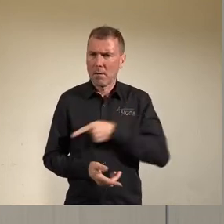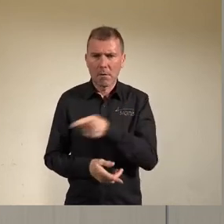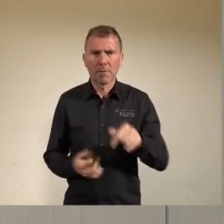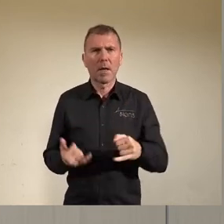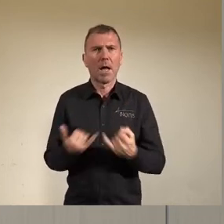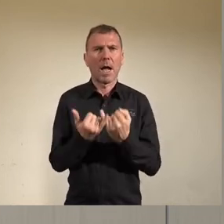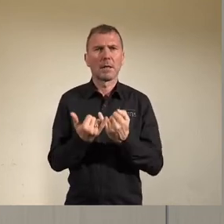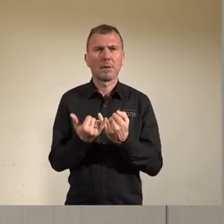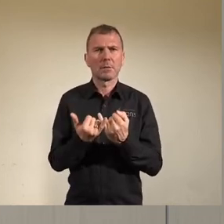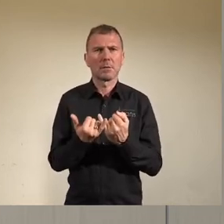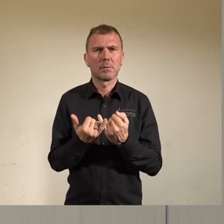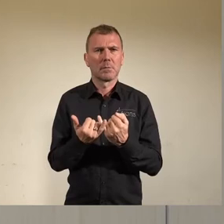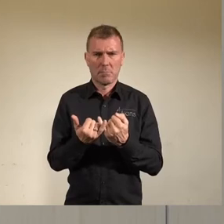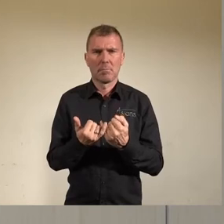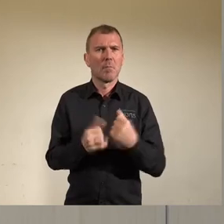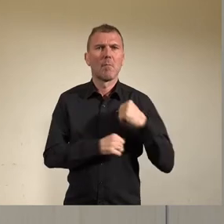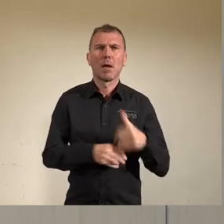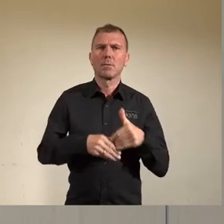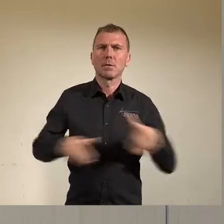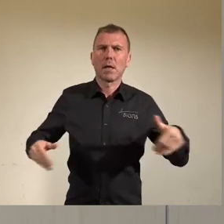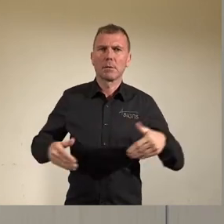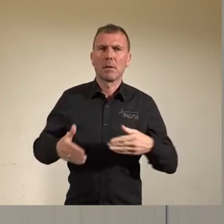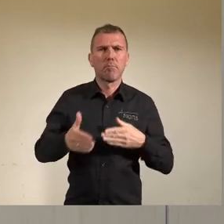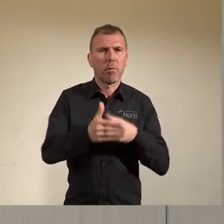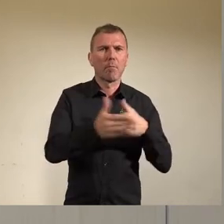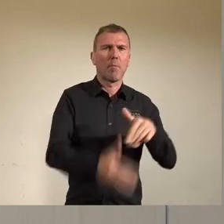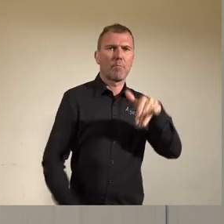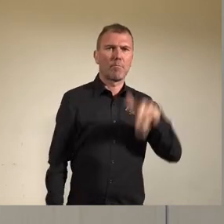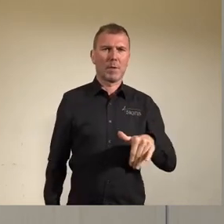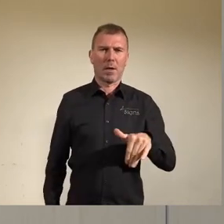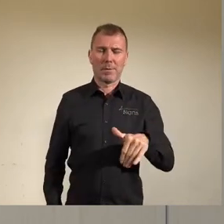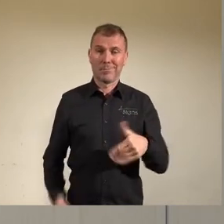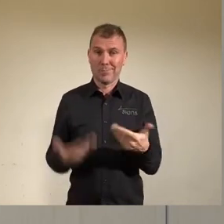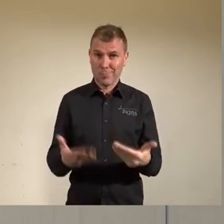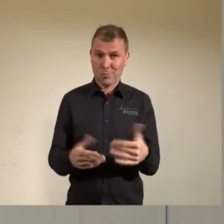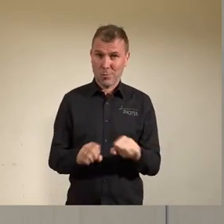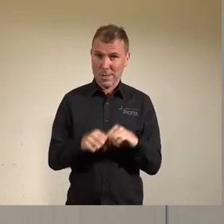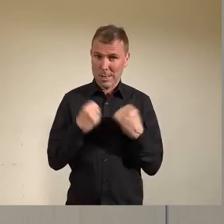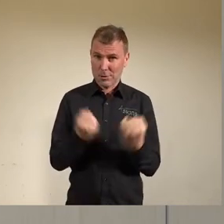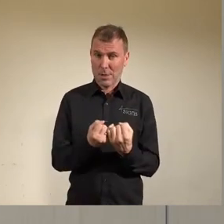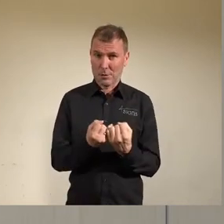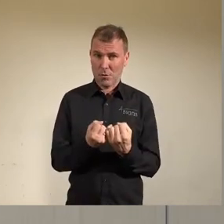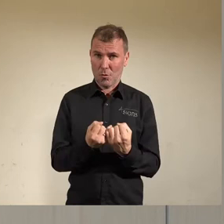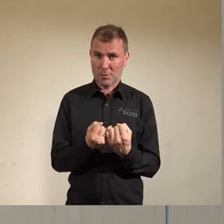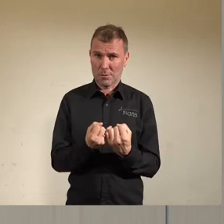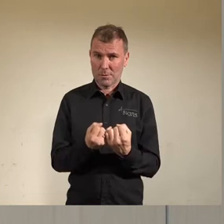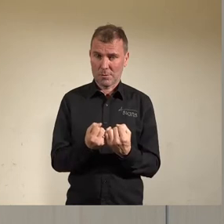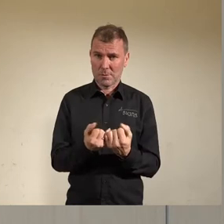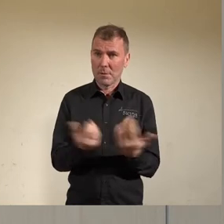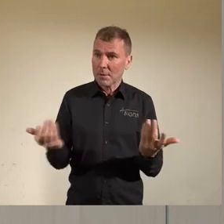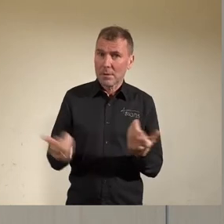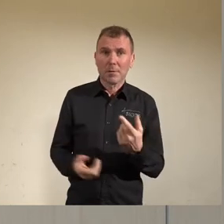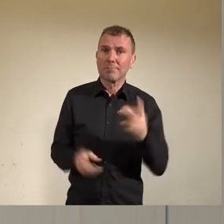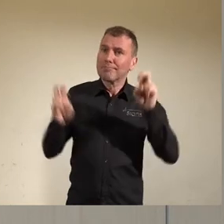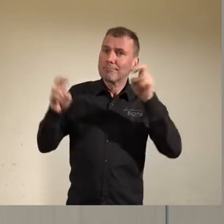Eltern vielfach an die Belastungsgrenze. Und in so einer Lage dann zum Dank